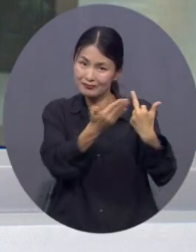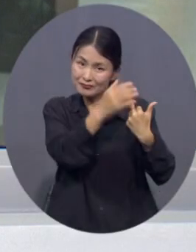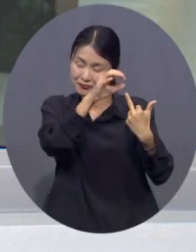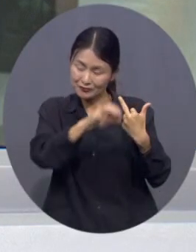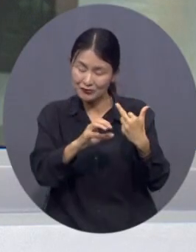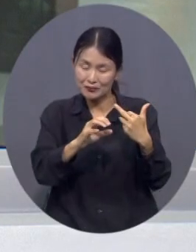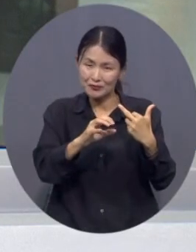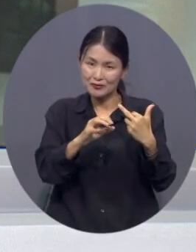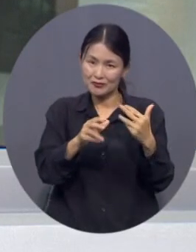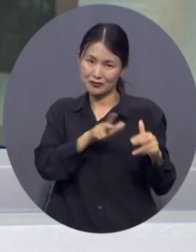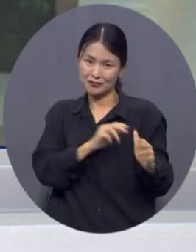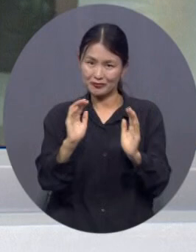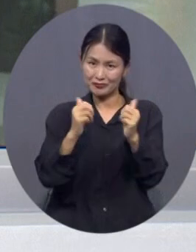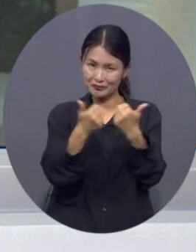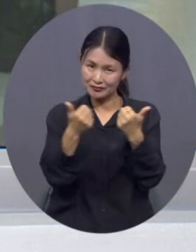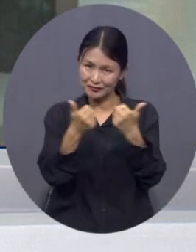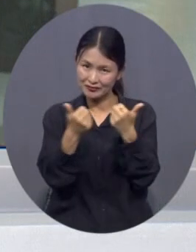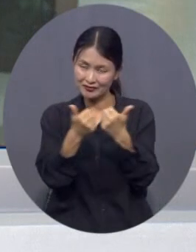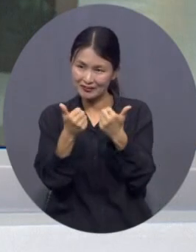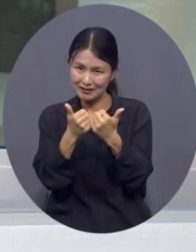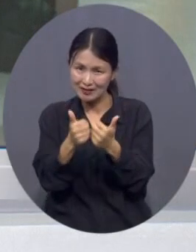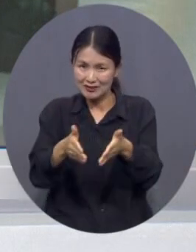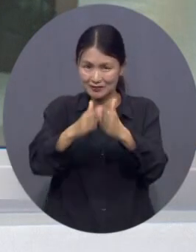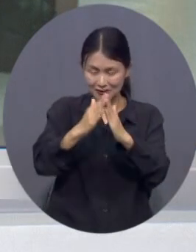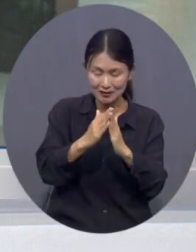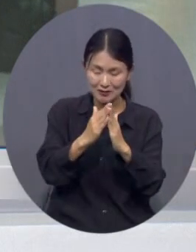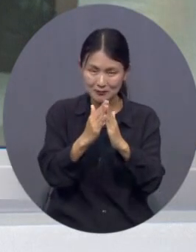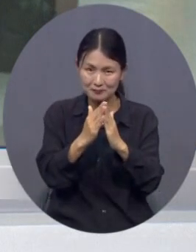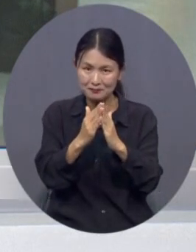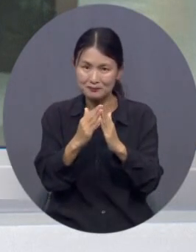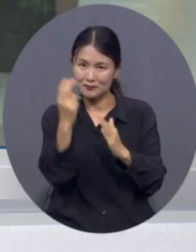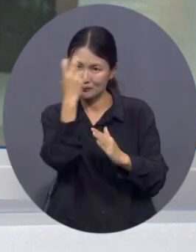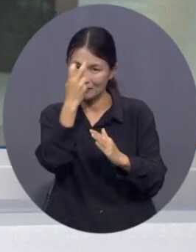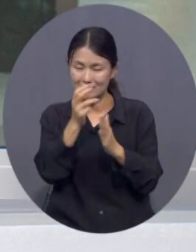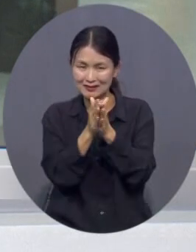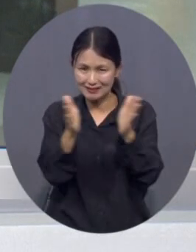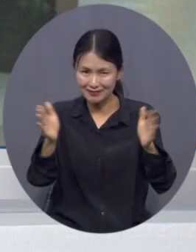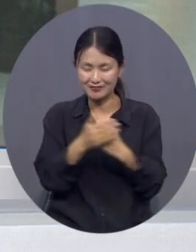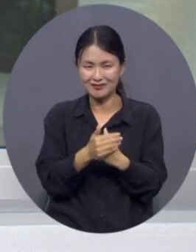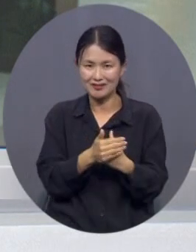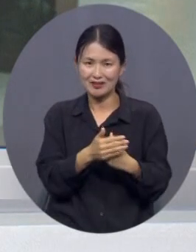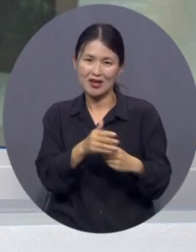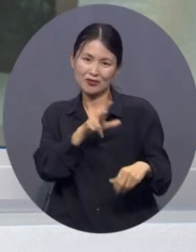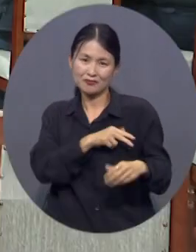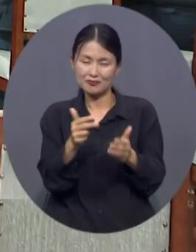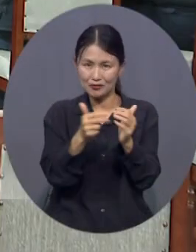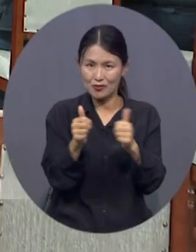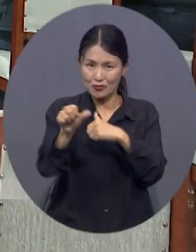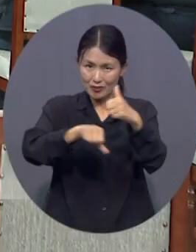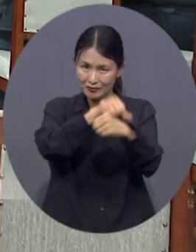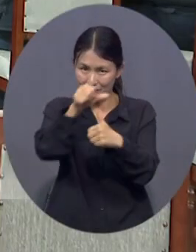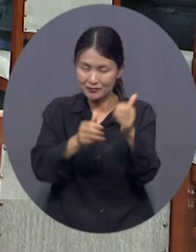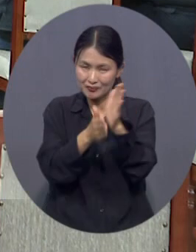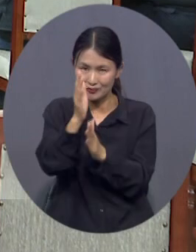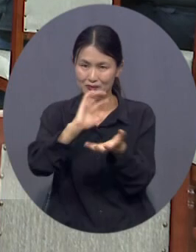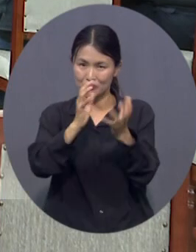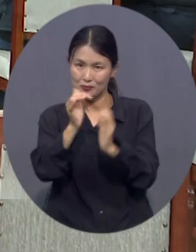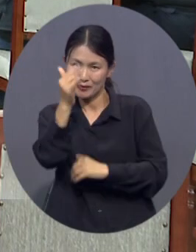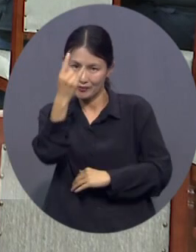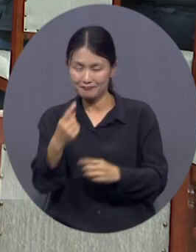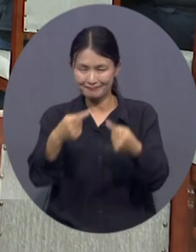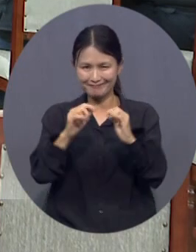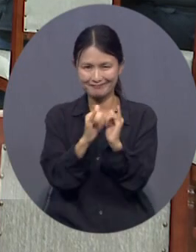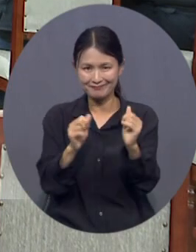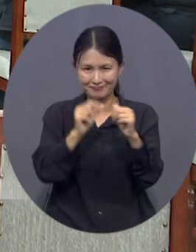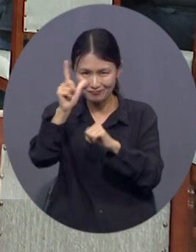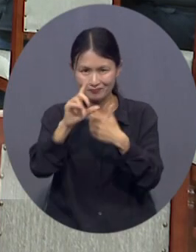제주도의회가 제주환경관리공단 설립 타당성 검토에 나섰습니다. 제주도의회 환경도시위원회가 주최한 토론회에서